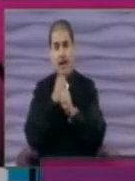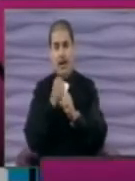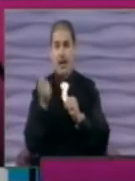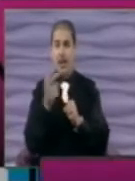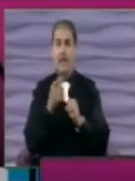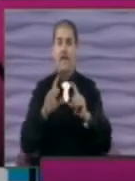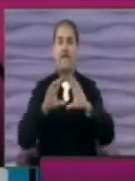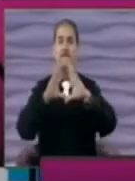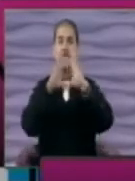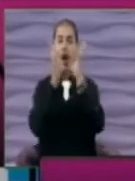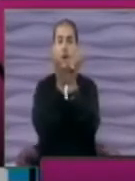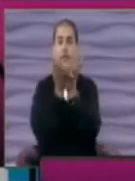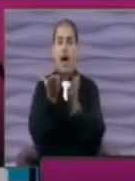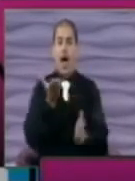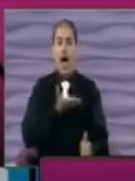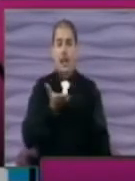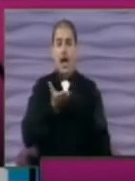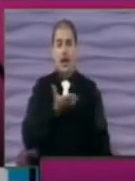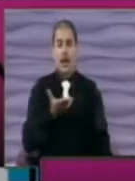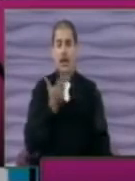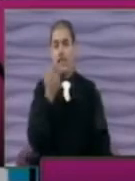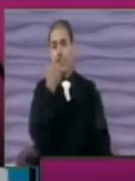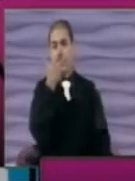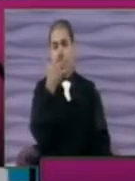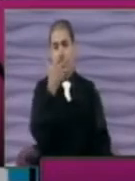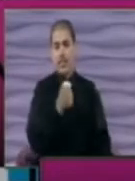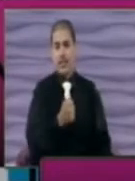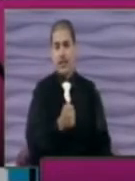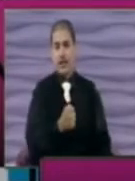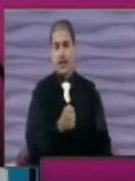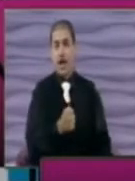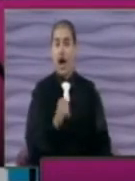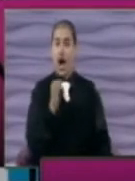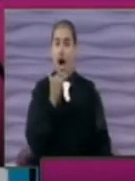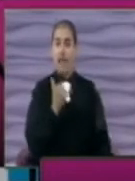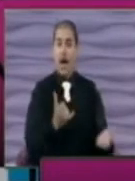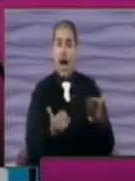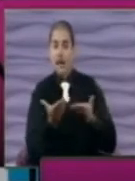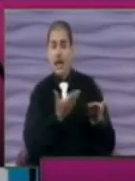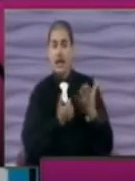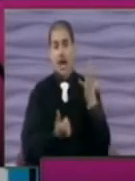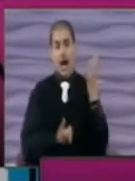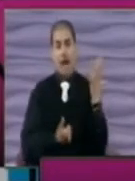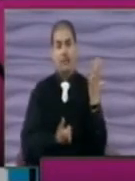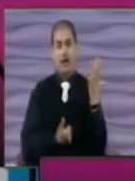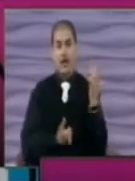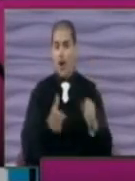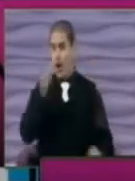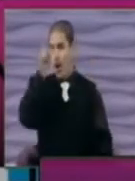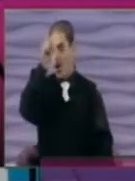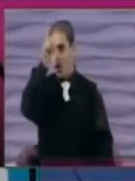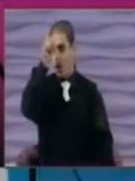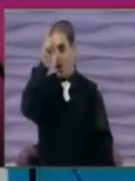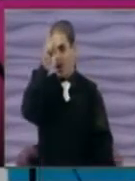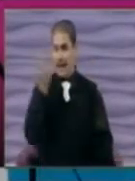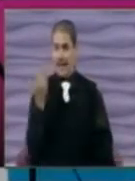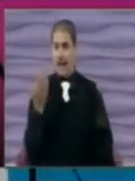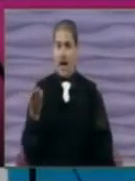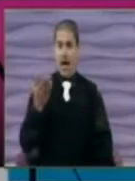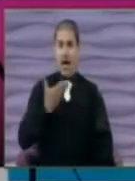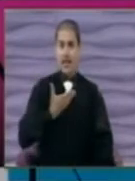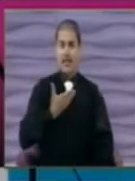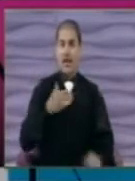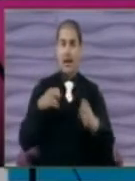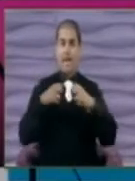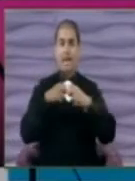دولية، مركز أولى، 8 جوائز على مستوى الوطن العربي، وجائزة واحدة على مستوى الأردن. آخر جائزة كانت بالمهرجان